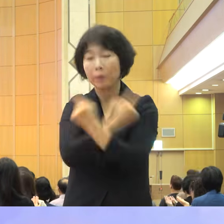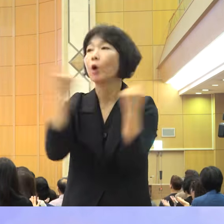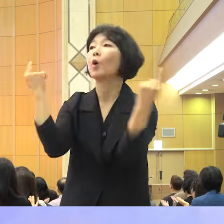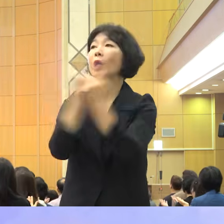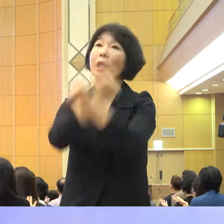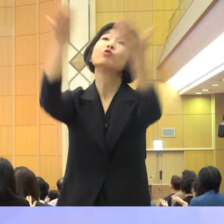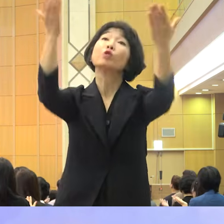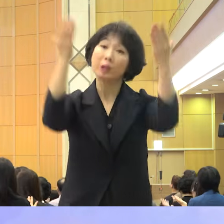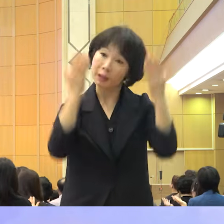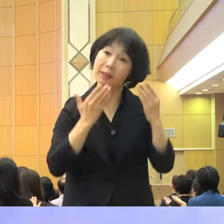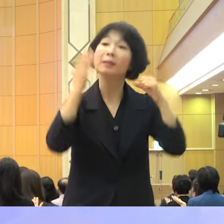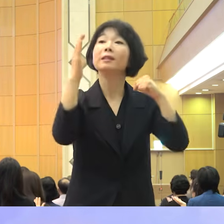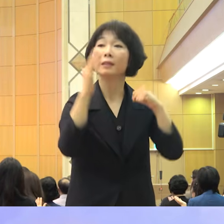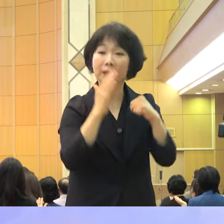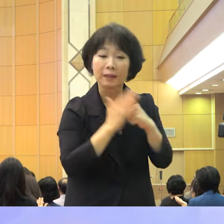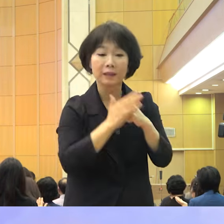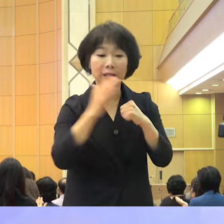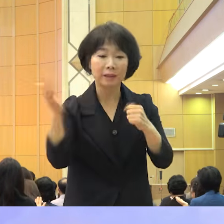하나님 치료해